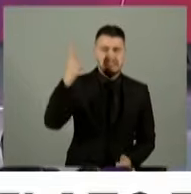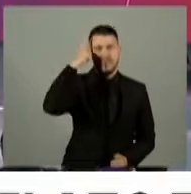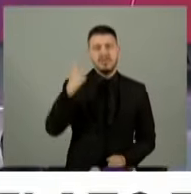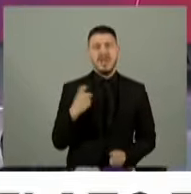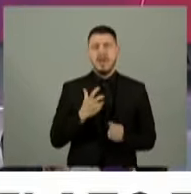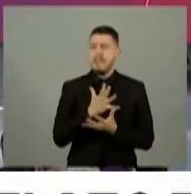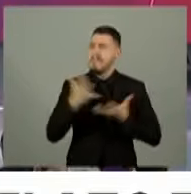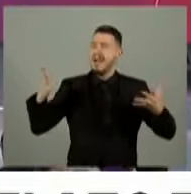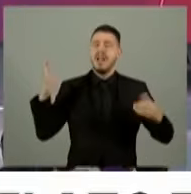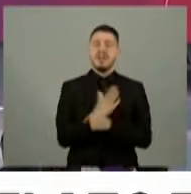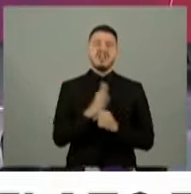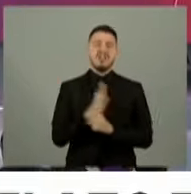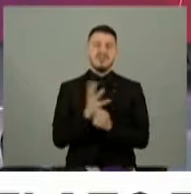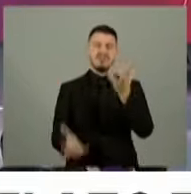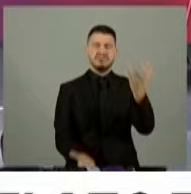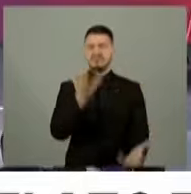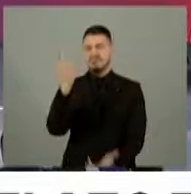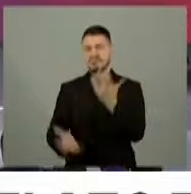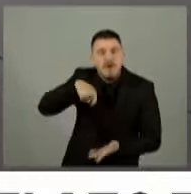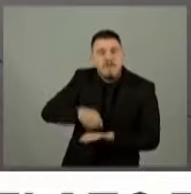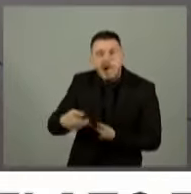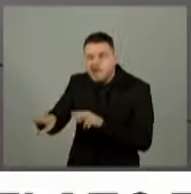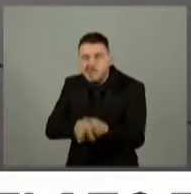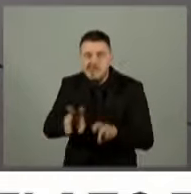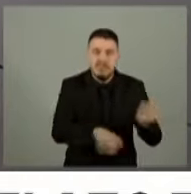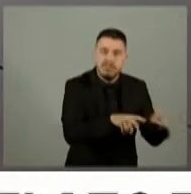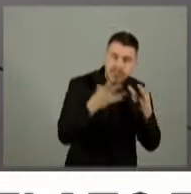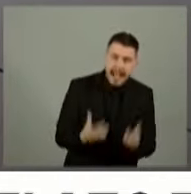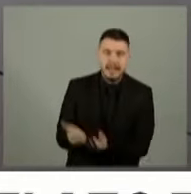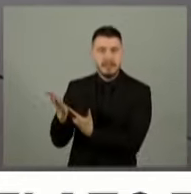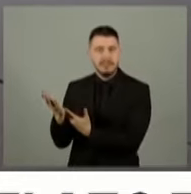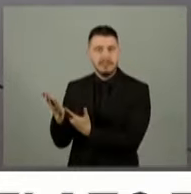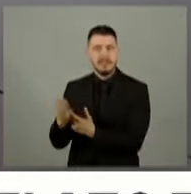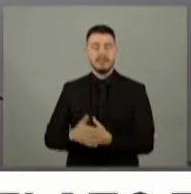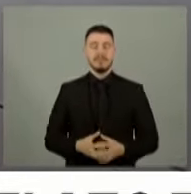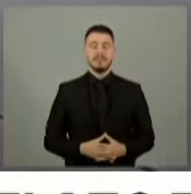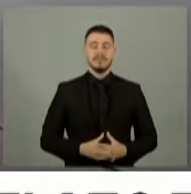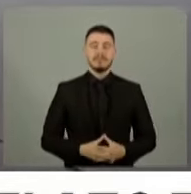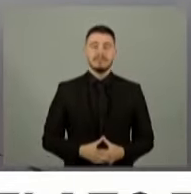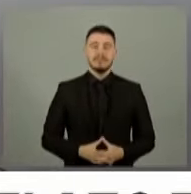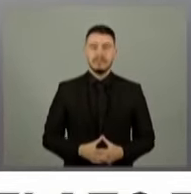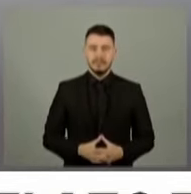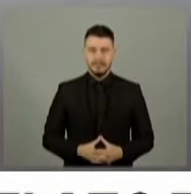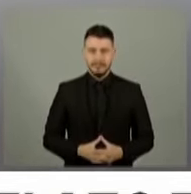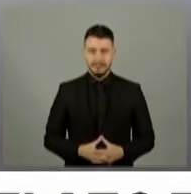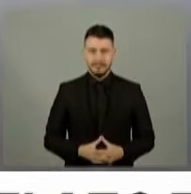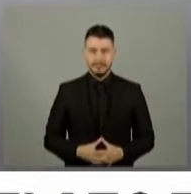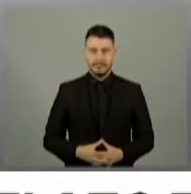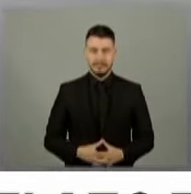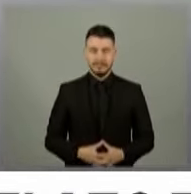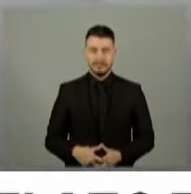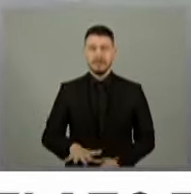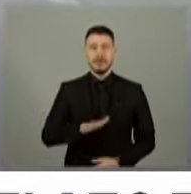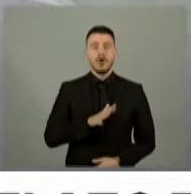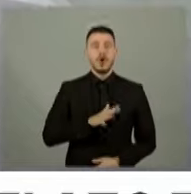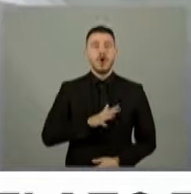αυτό δεν έχει διανυθεί πολύ μεγάλος χρόνος, ας δώσουμε και εκεί την πίστοση χρόνου. Αλλά θεωρώ ότι τα του ΣΥΡΙΖΑ και το τι μπορεί να εξηφαίνεται το σχέδιο πίσω